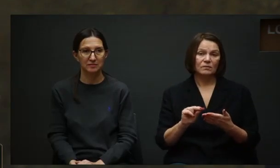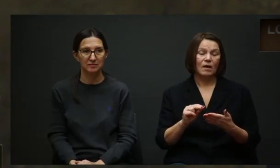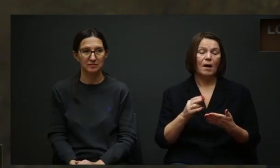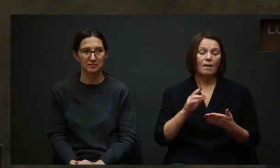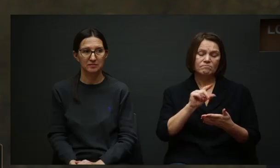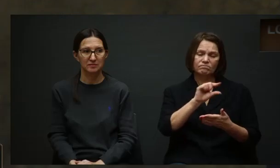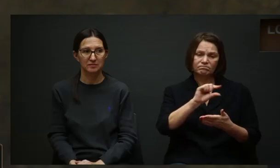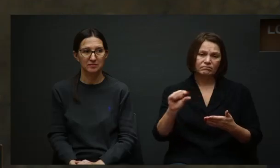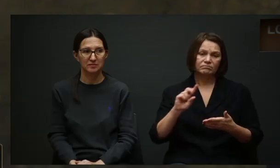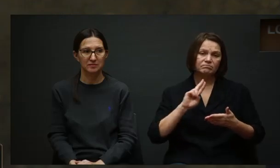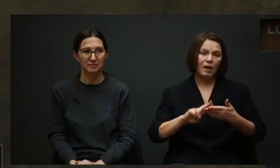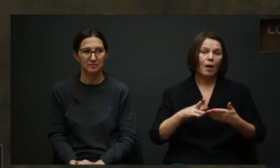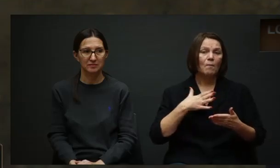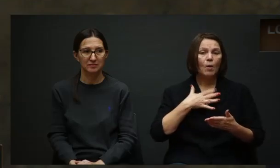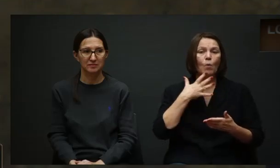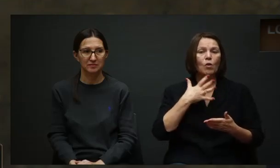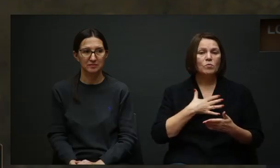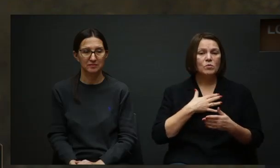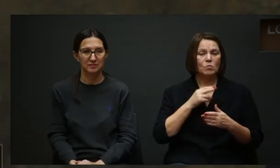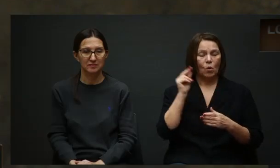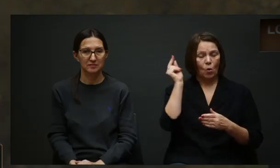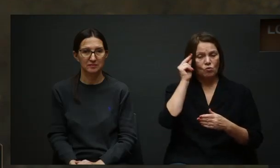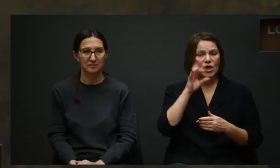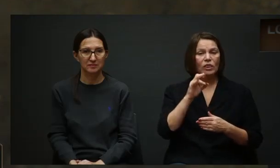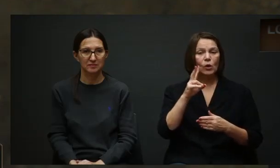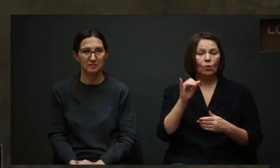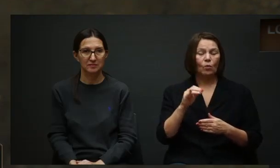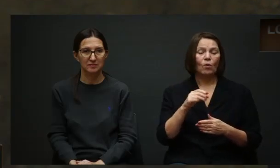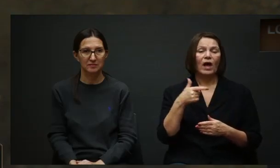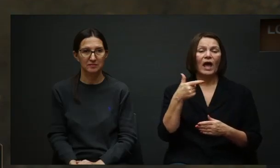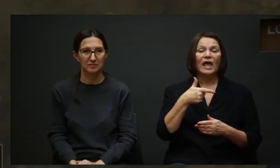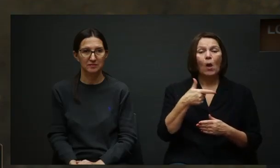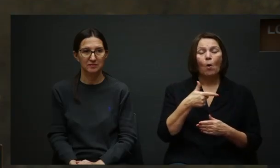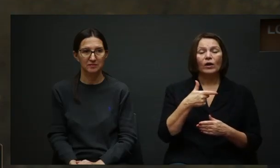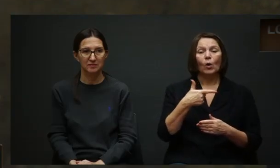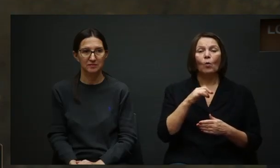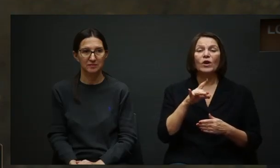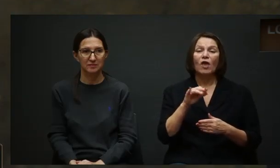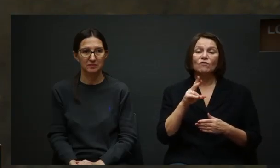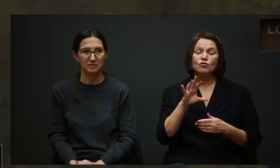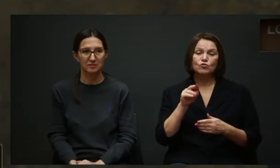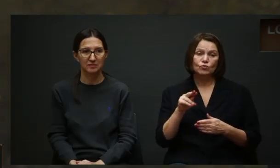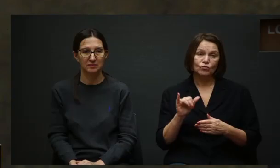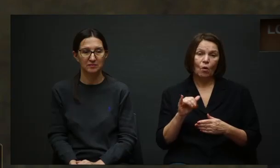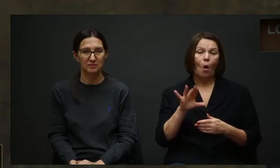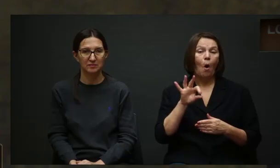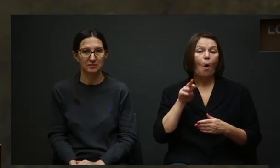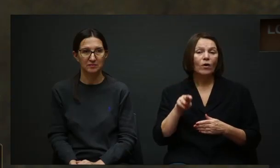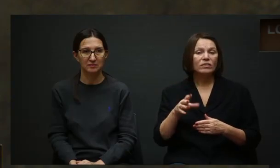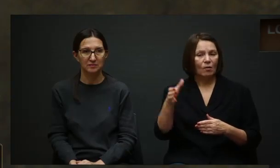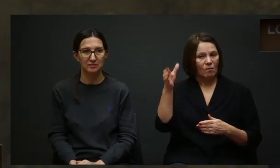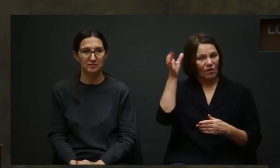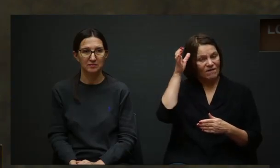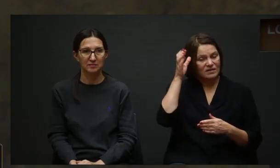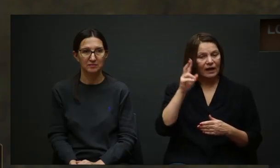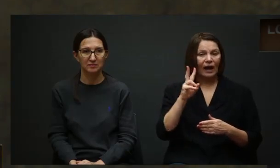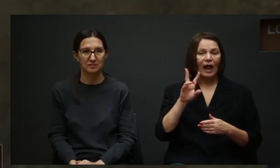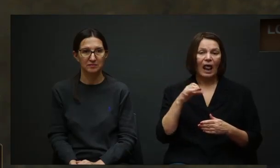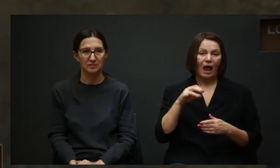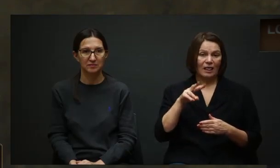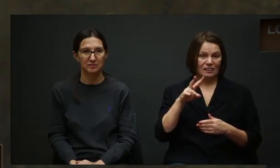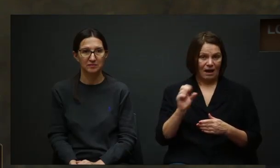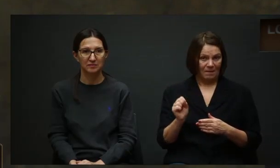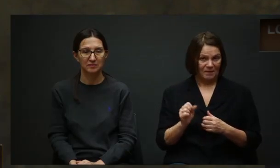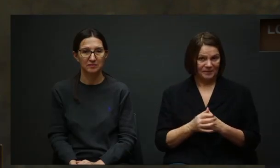моему любимому ученику Георгию Гуревичу от профессора Клейна.